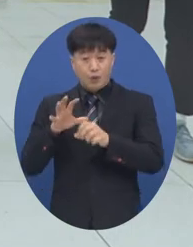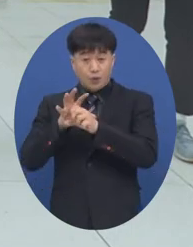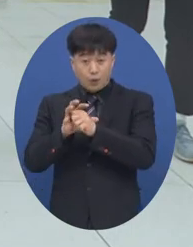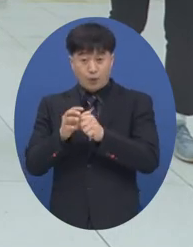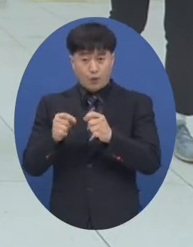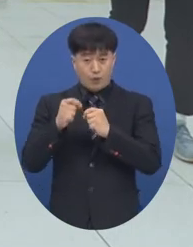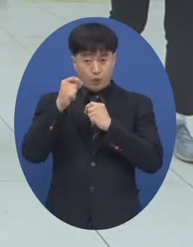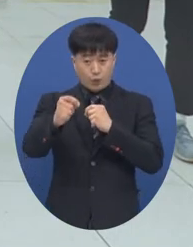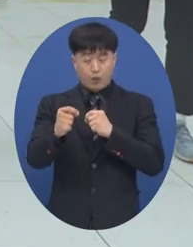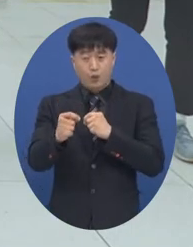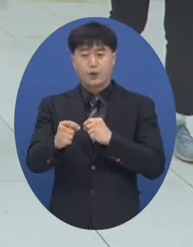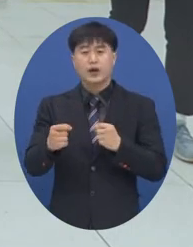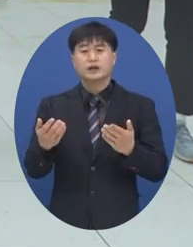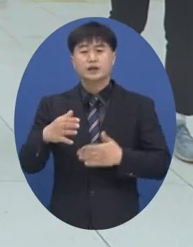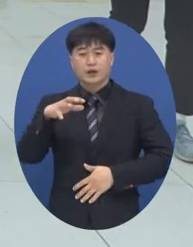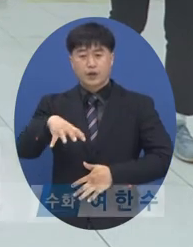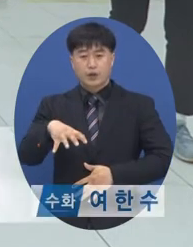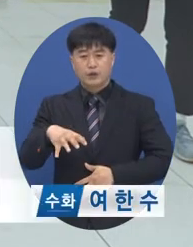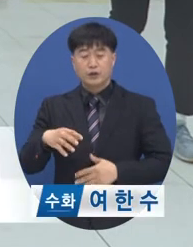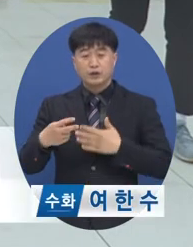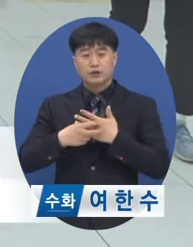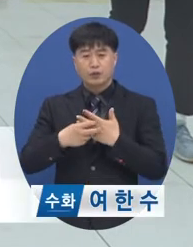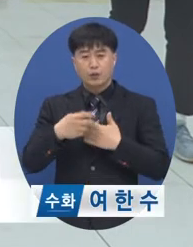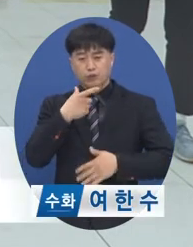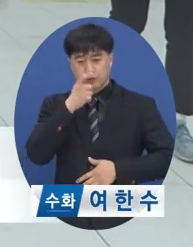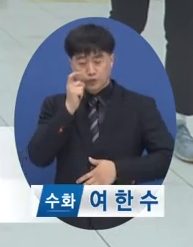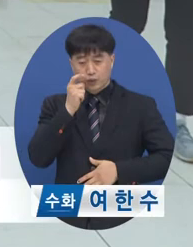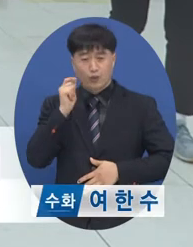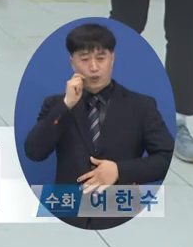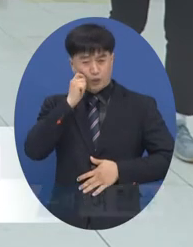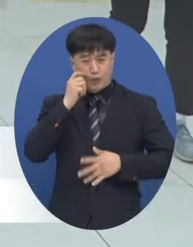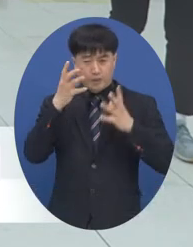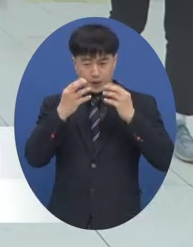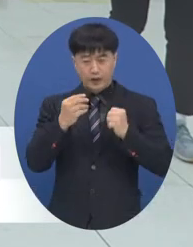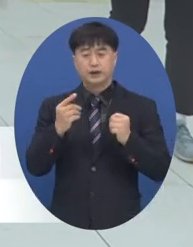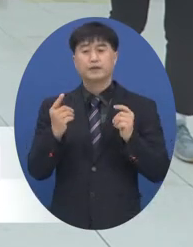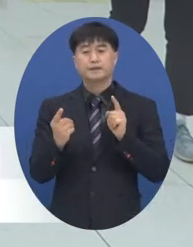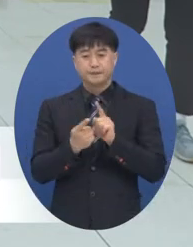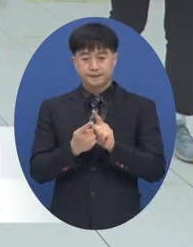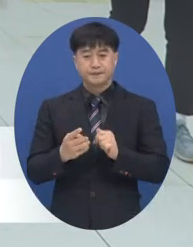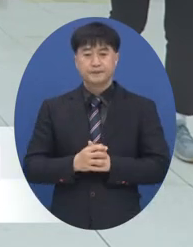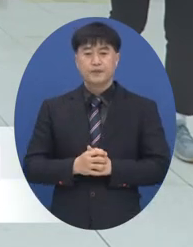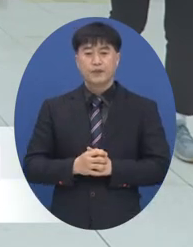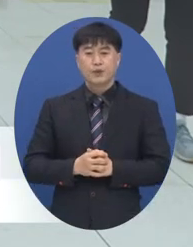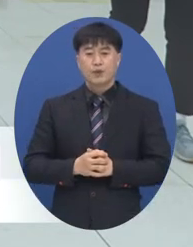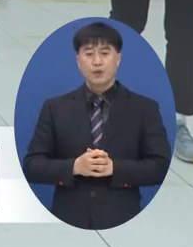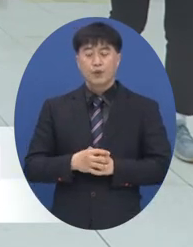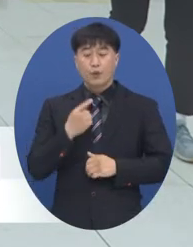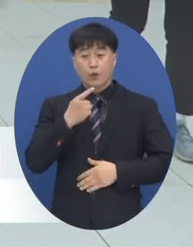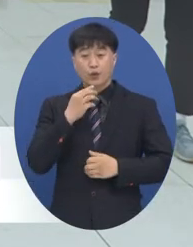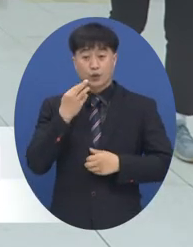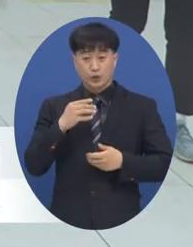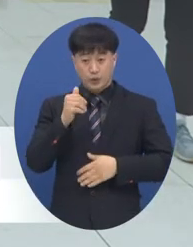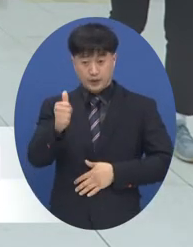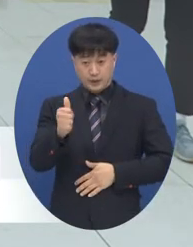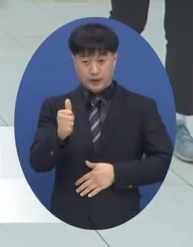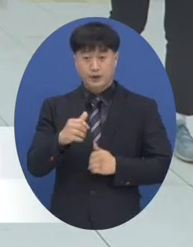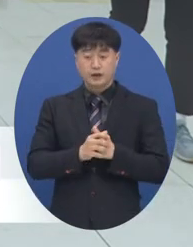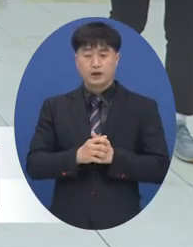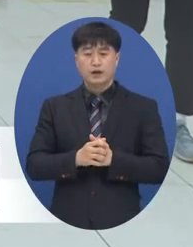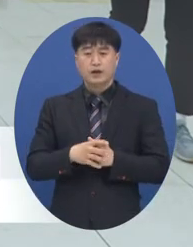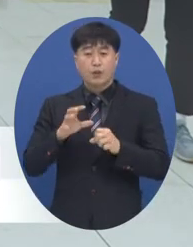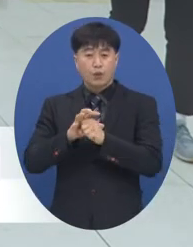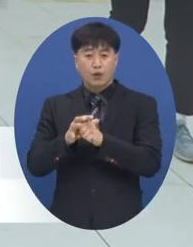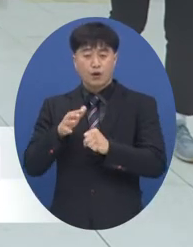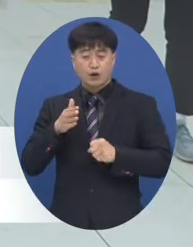코로나19 장기화로 일선 현장에선 의료 인력 부족을 비롯한 어려움들을 겪고 있는데요. 오병권 경기도지사 권한대행이